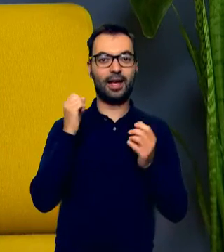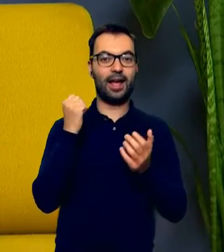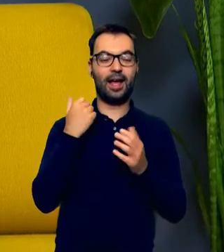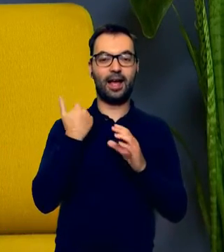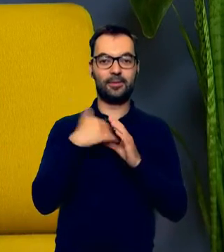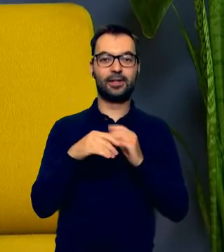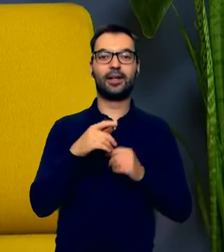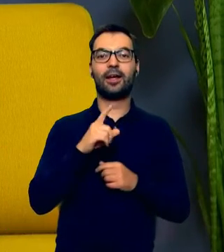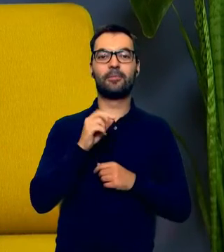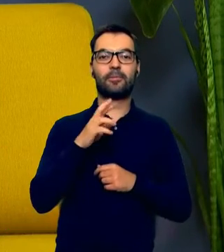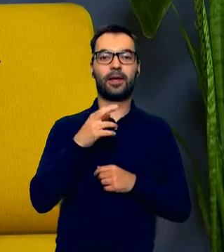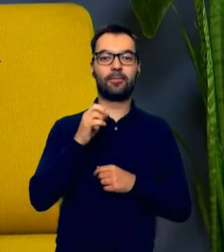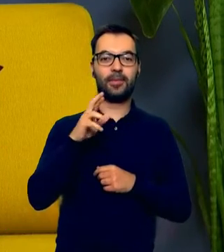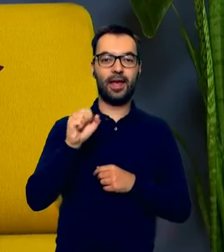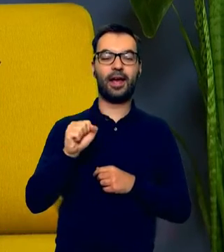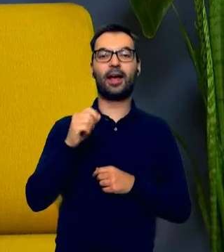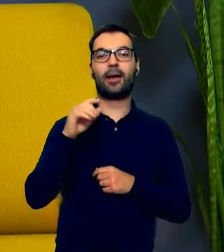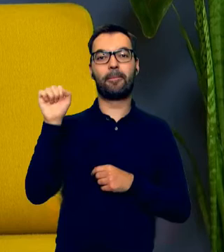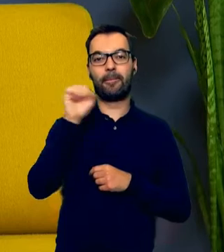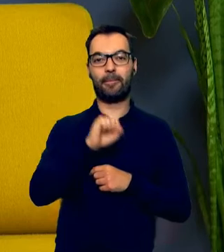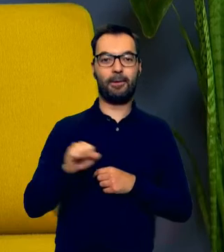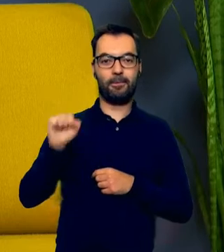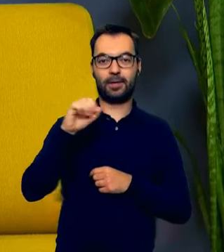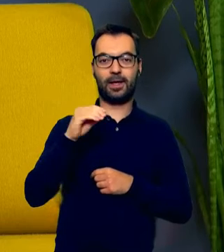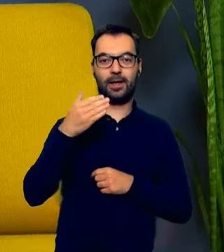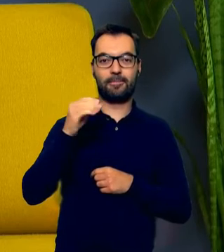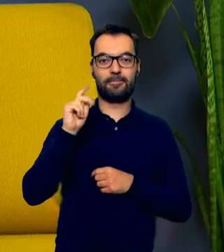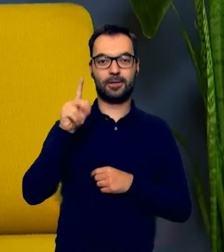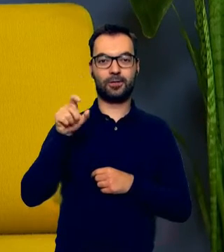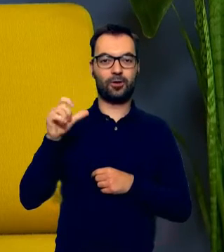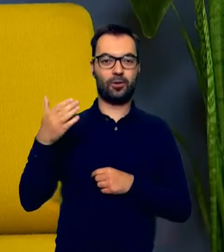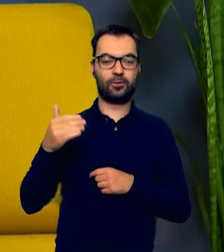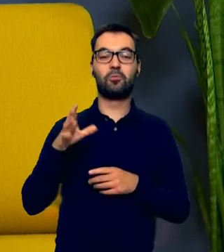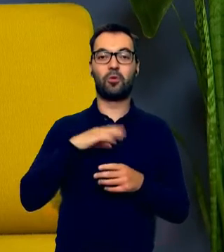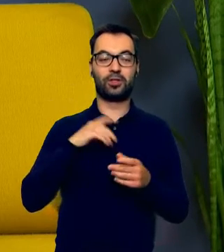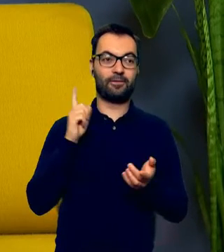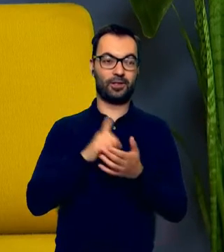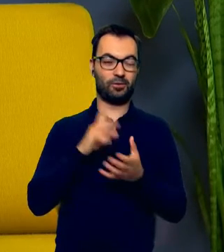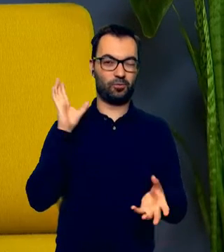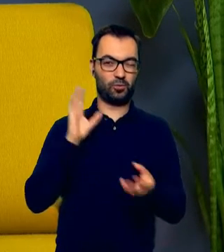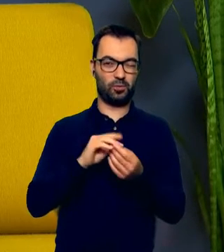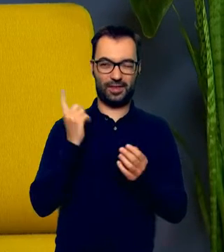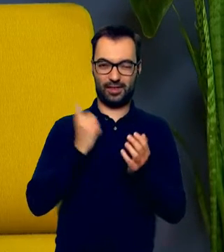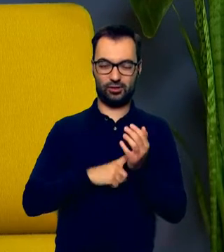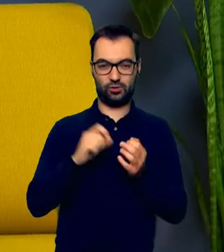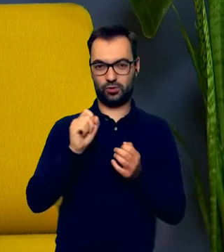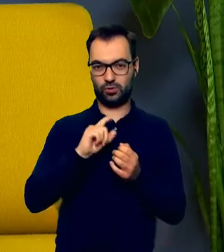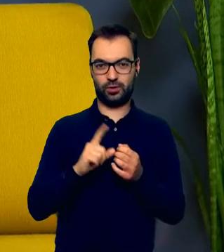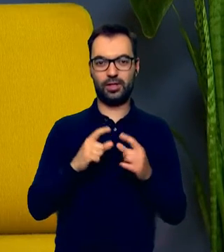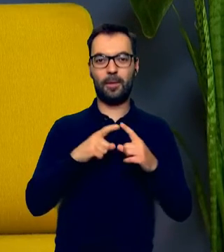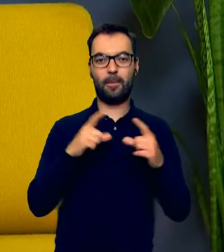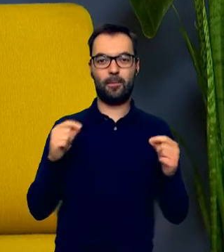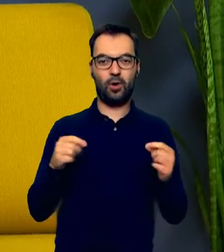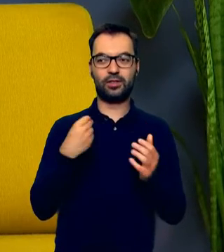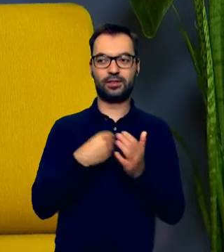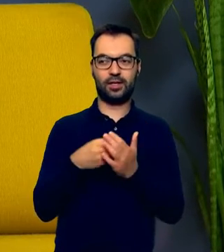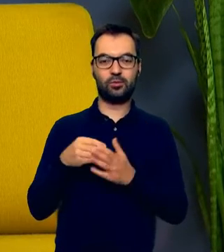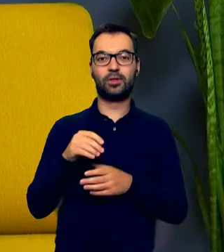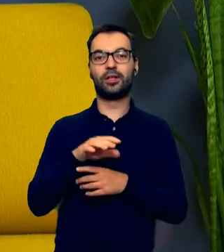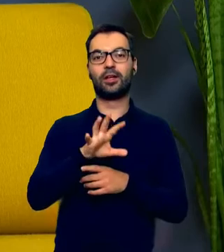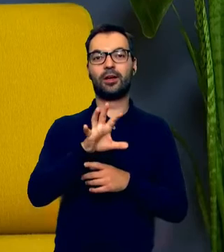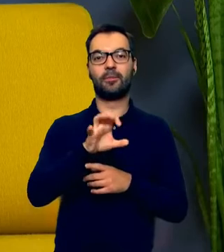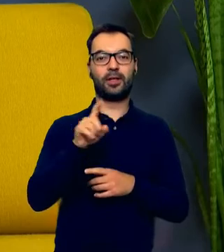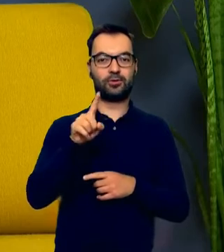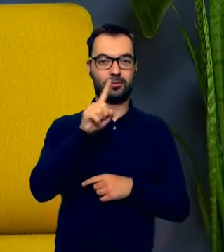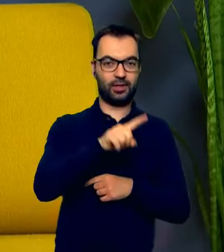adres premiera@empik.com. I są nagrody w wysokości 1000 zł w sumie, to są bony na zakupy empikowe, 500 zł za